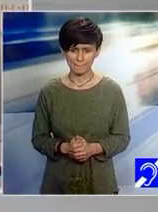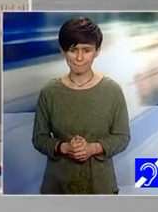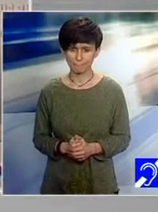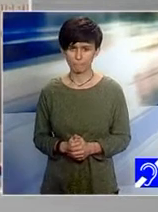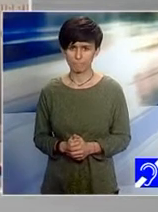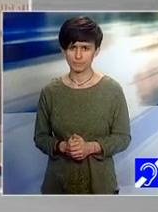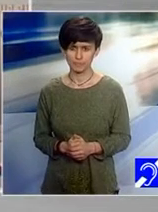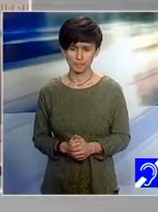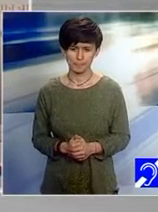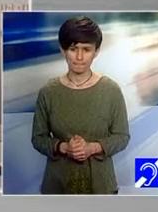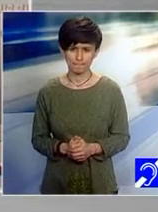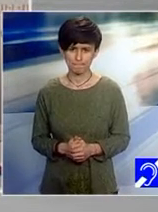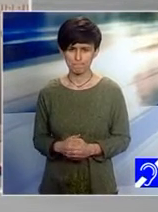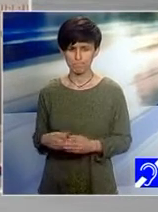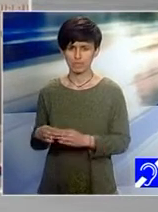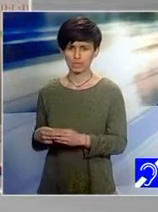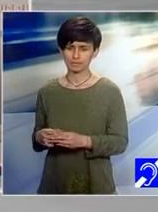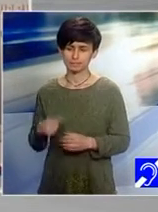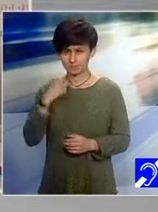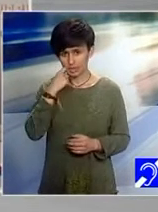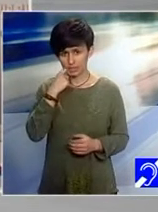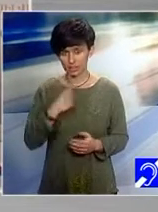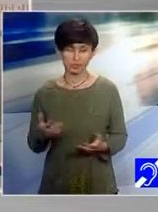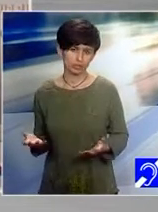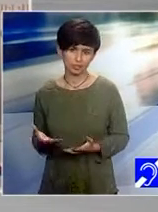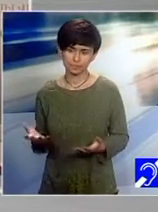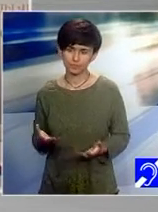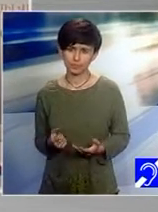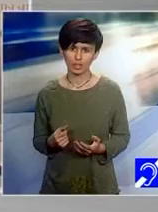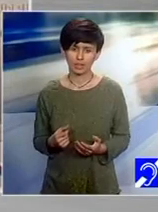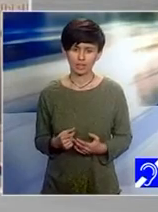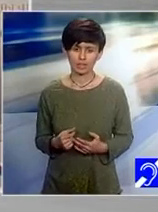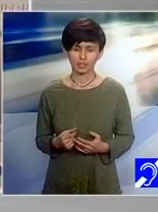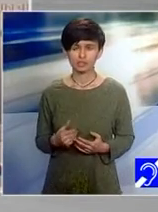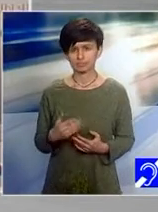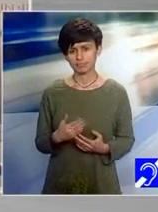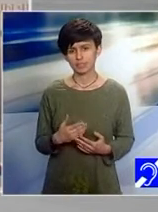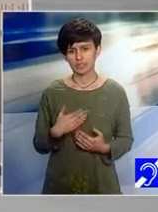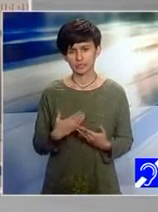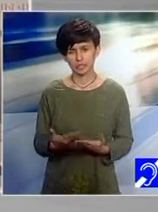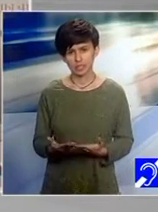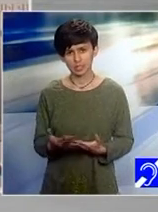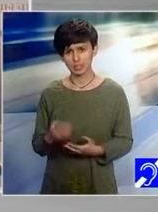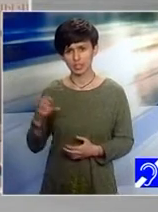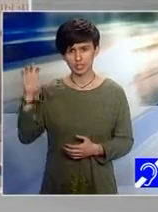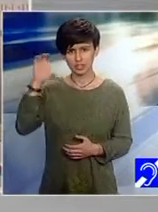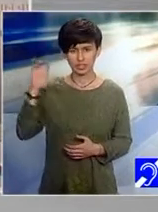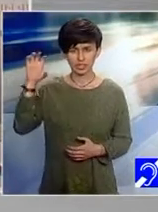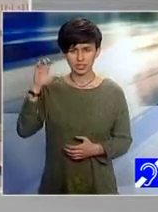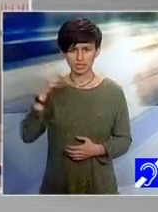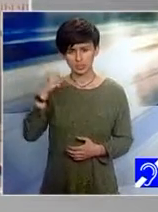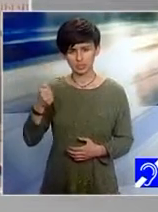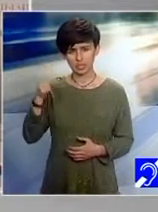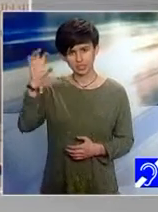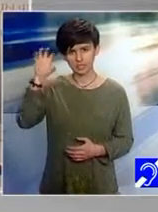Apafi, care de fapt căruia îi datorează armenii din Transilvania venirea lor peste Carpați, da, pentru că